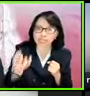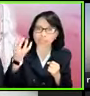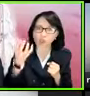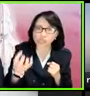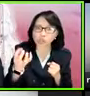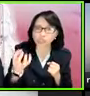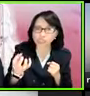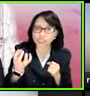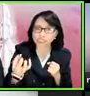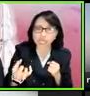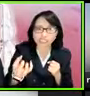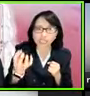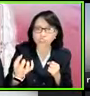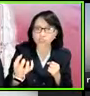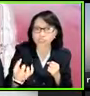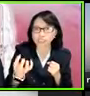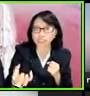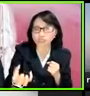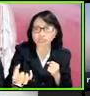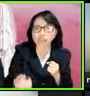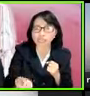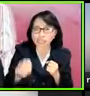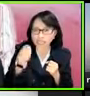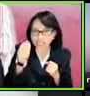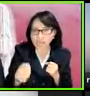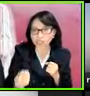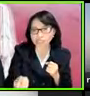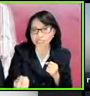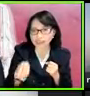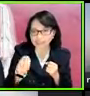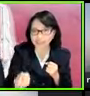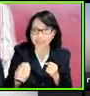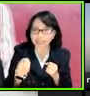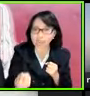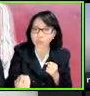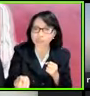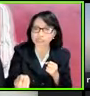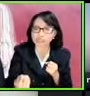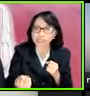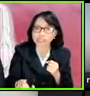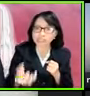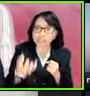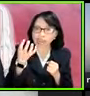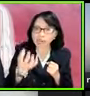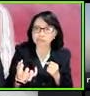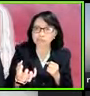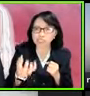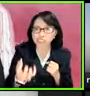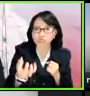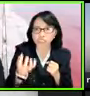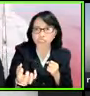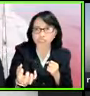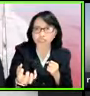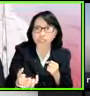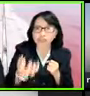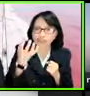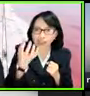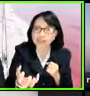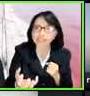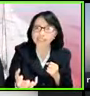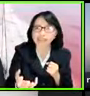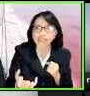kita soundproofing Yesus Kristus yang seharusnya kita ketahui di dalam Kristus Yesus